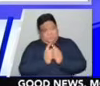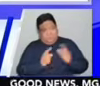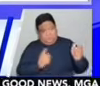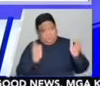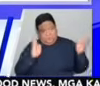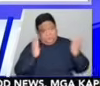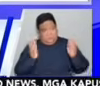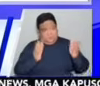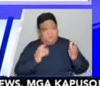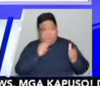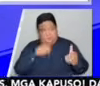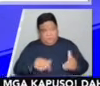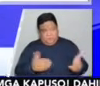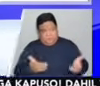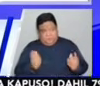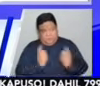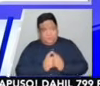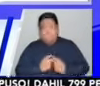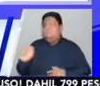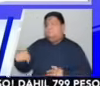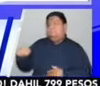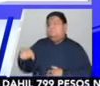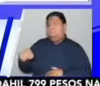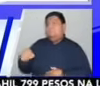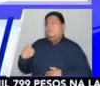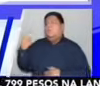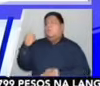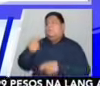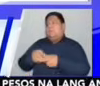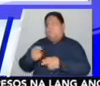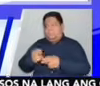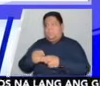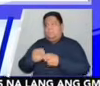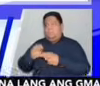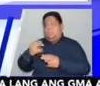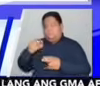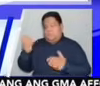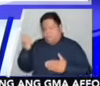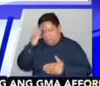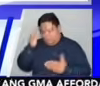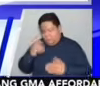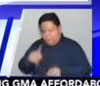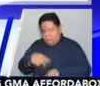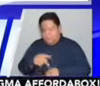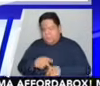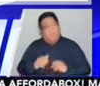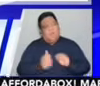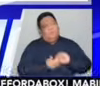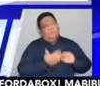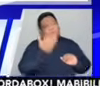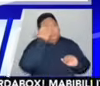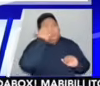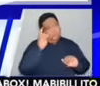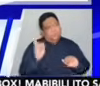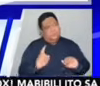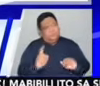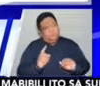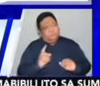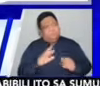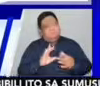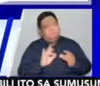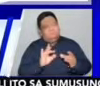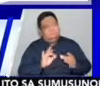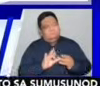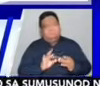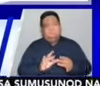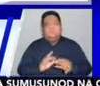Pilipinas Hindi ah pangalan na ang naririg ko sa Pilipinas okay Paano mo narinig Anong anong narinig mo tungkol sa kanya k Li an